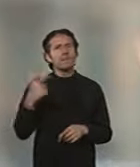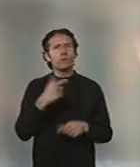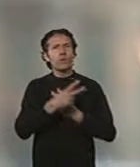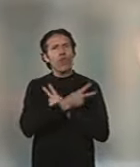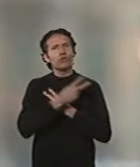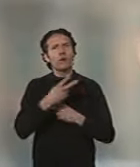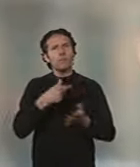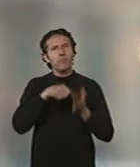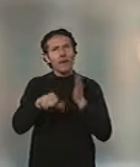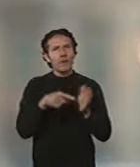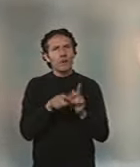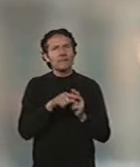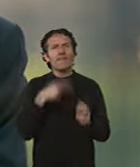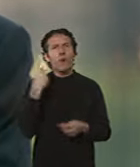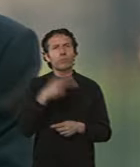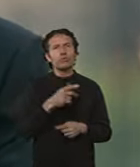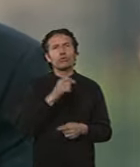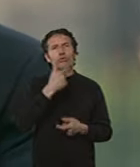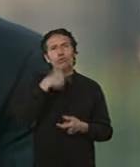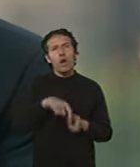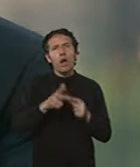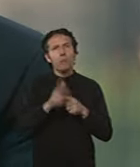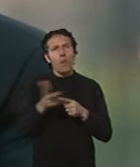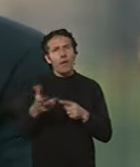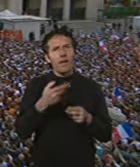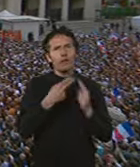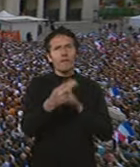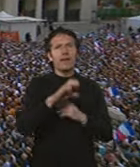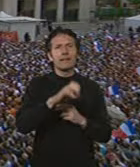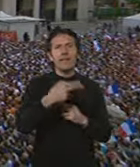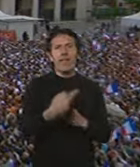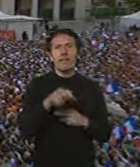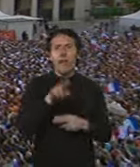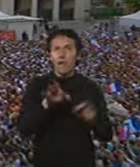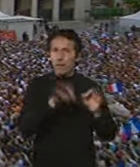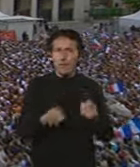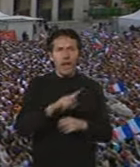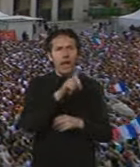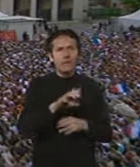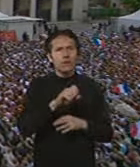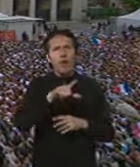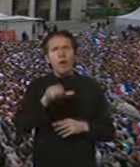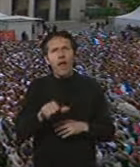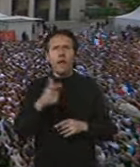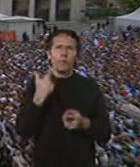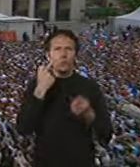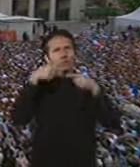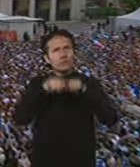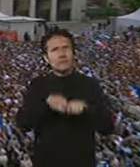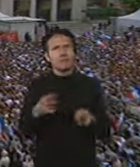je n'ai pas entendu la voix de Jean Moulin devant le CNR je n'ai pas entendu la voix de Zola demandant justice pour